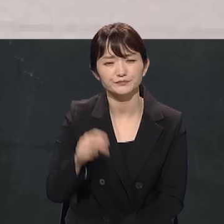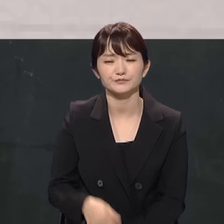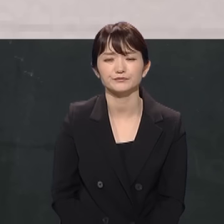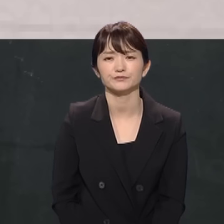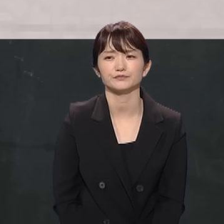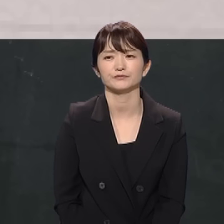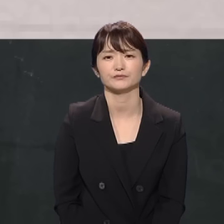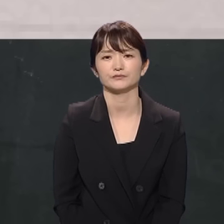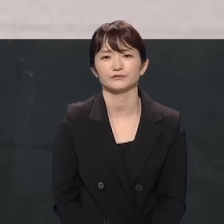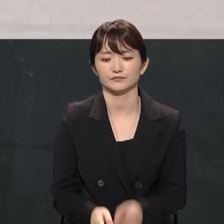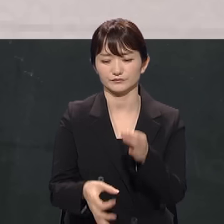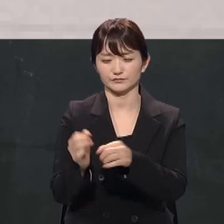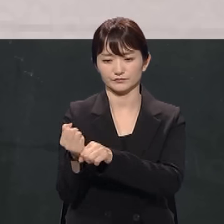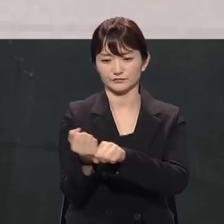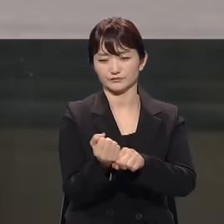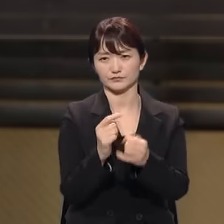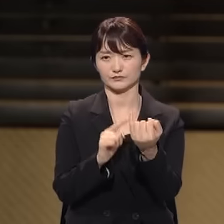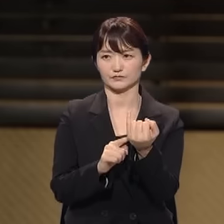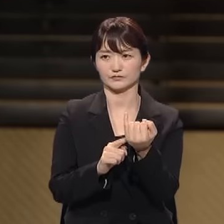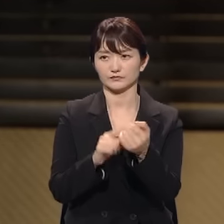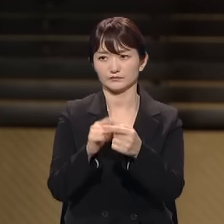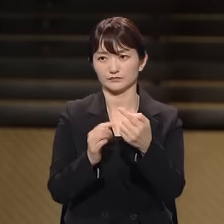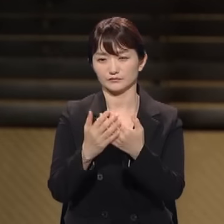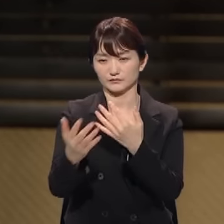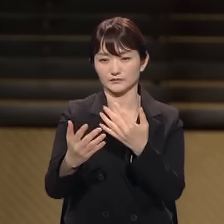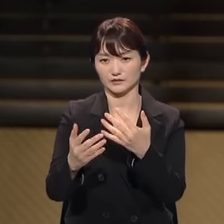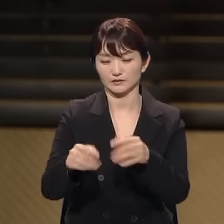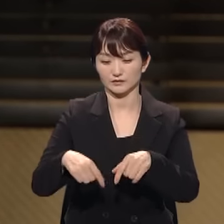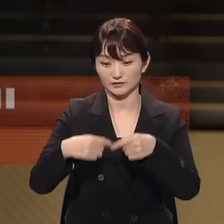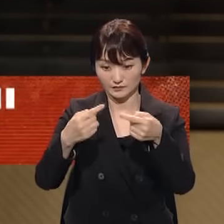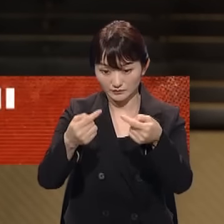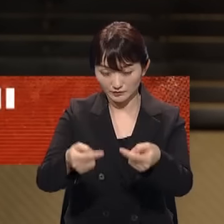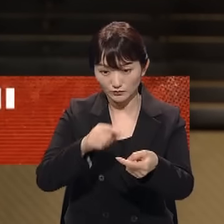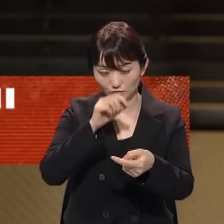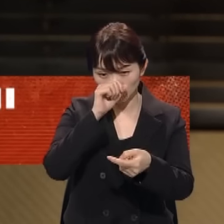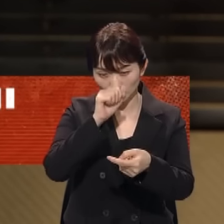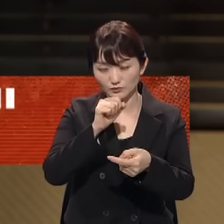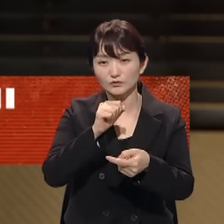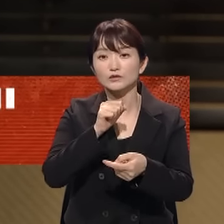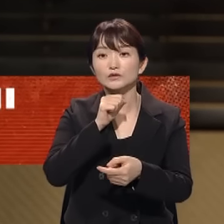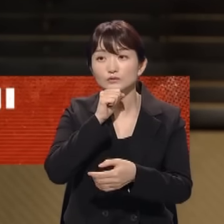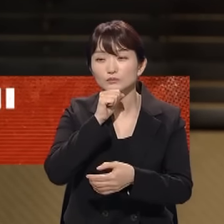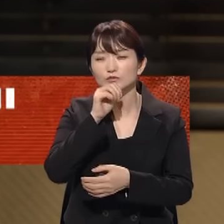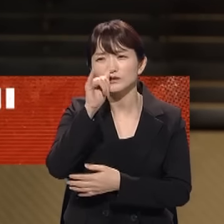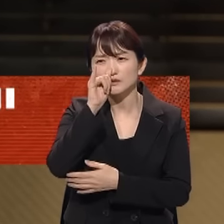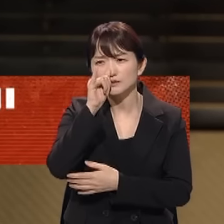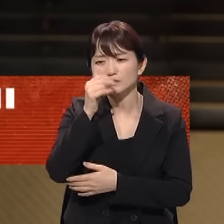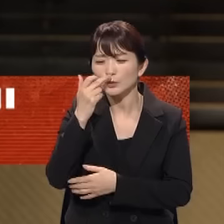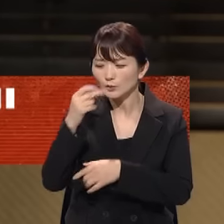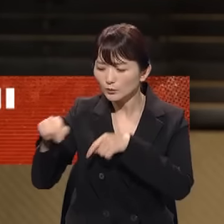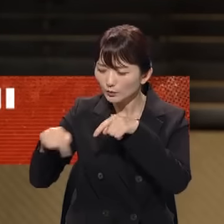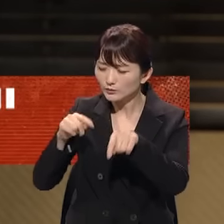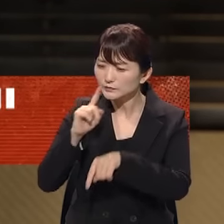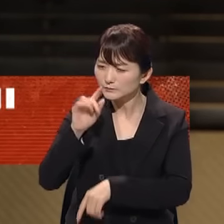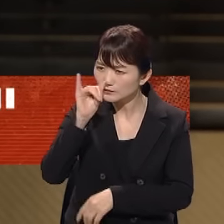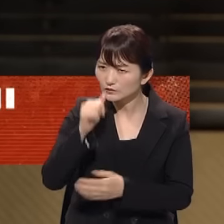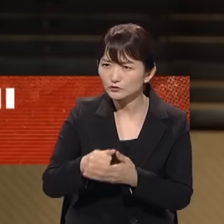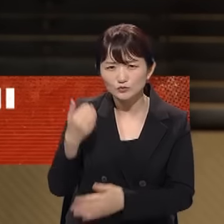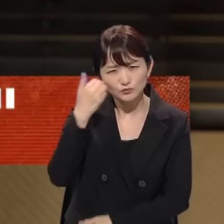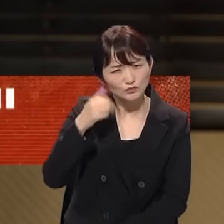뭐 이 프로골퍼도 대회에서 좋은 성적 거두고 나면 계속해서 코치 얘기를 했다라고 보니까 아 글쎄 저는 아까 말씀드린 것처럼 누가